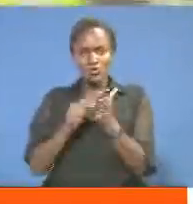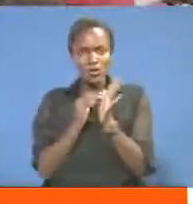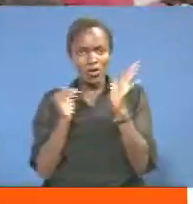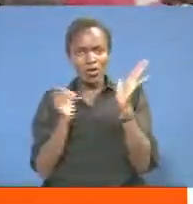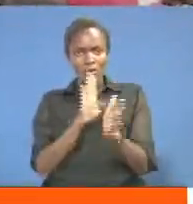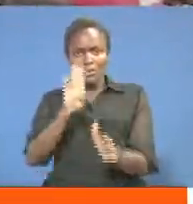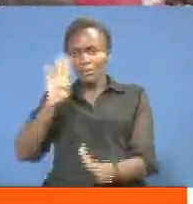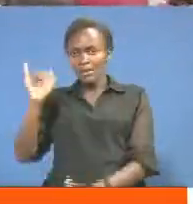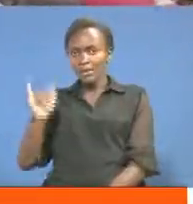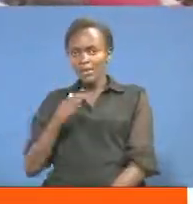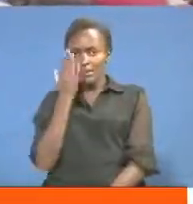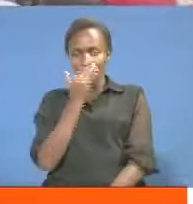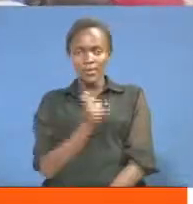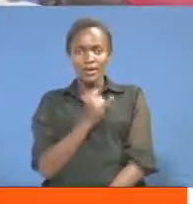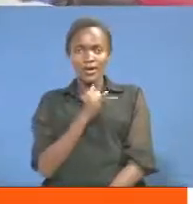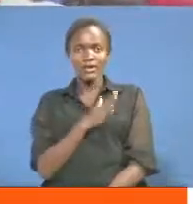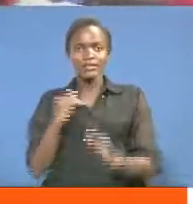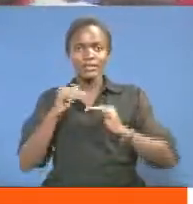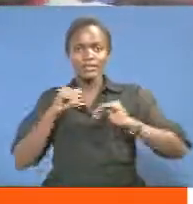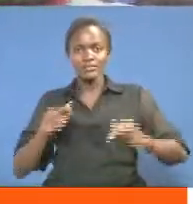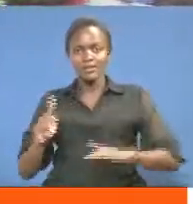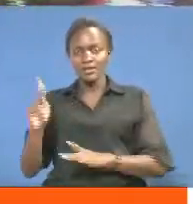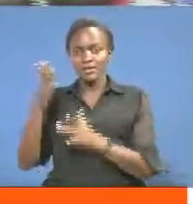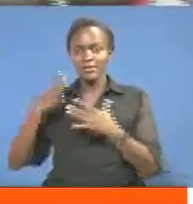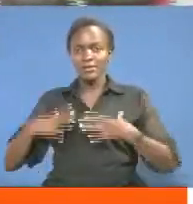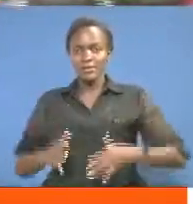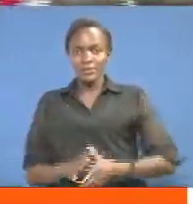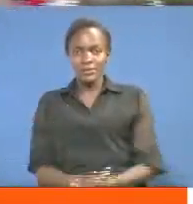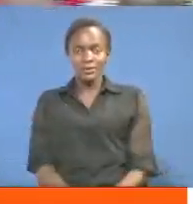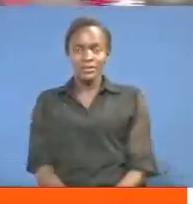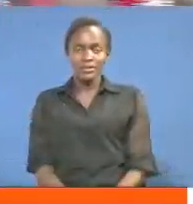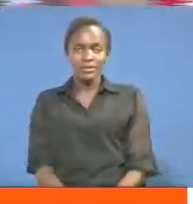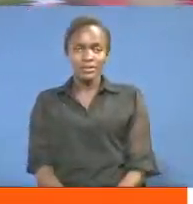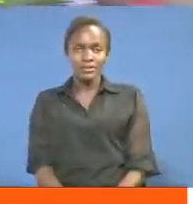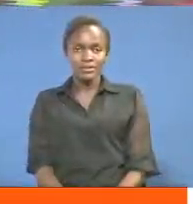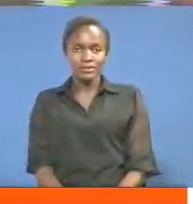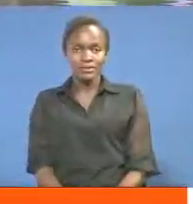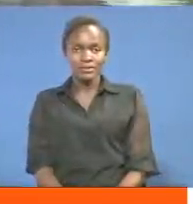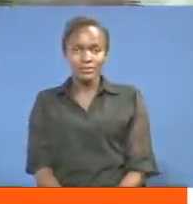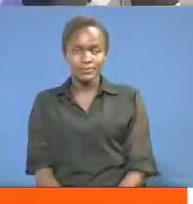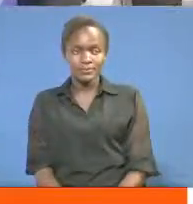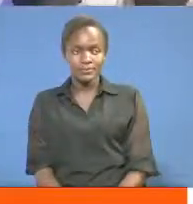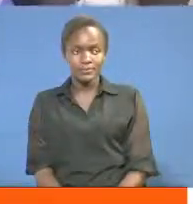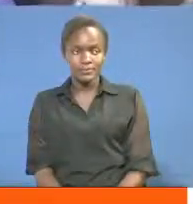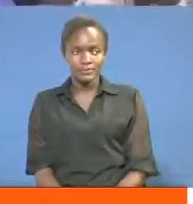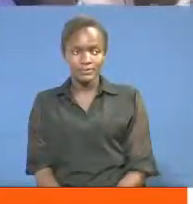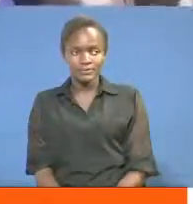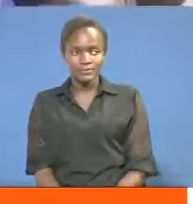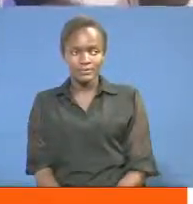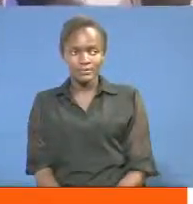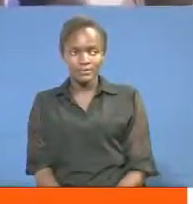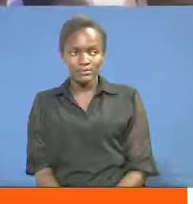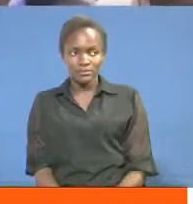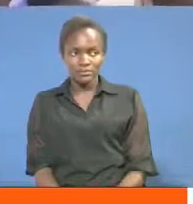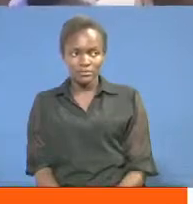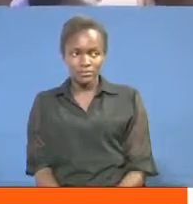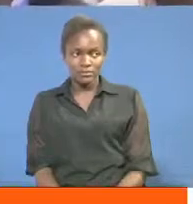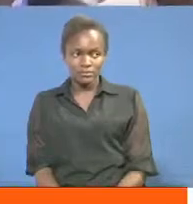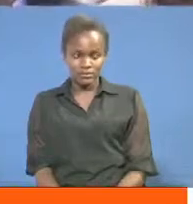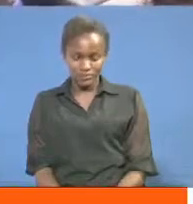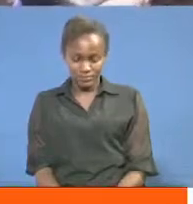swala la BBI kwa sababu litawagawanyisha wa Kenya. Ndio wakati tuna